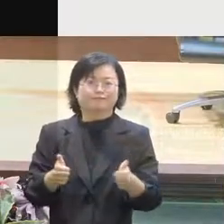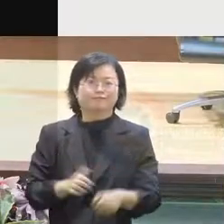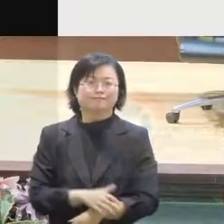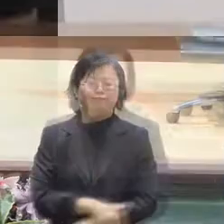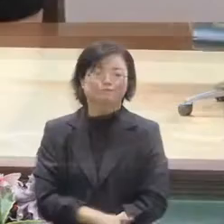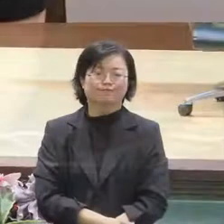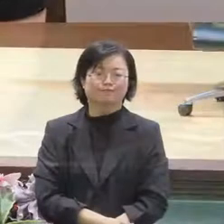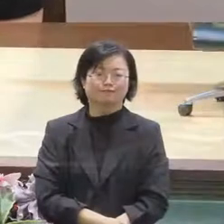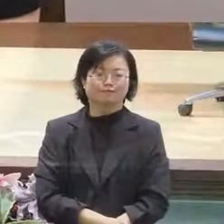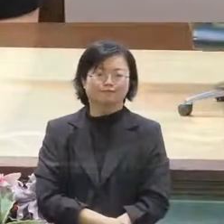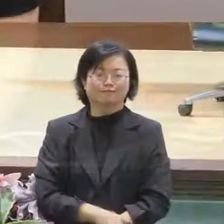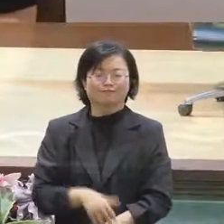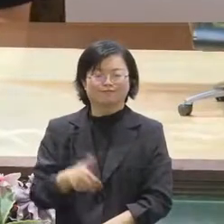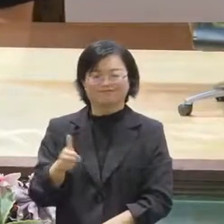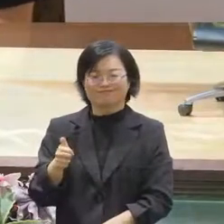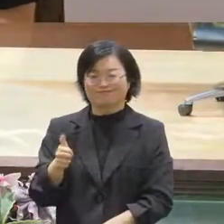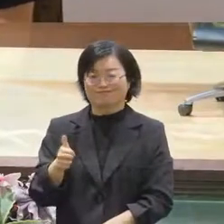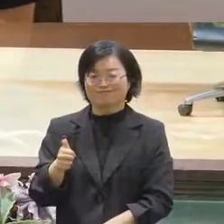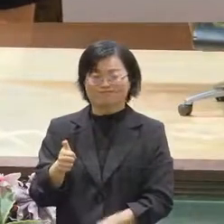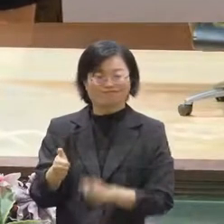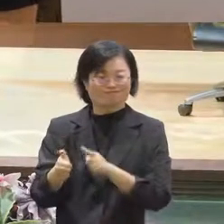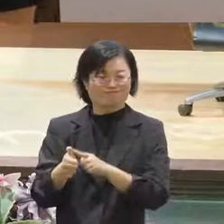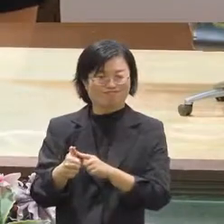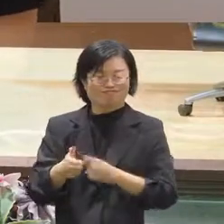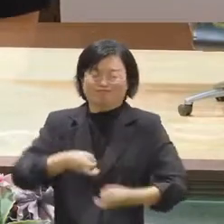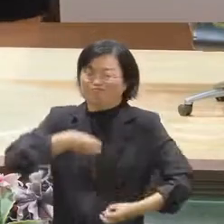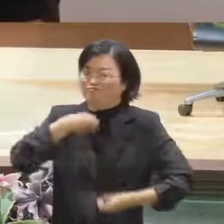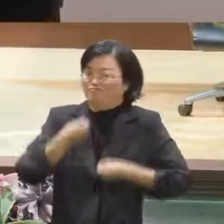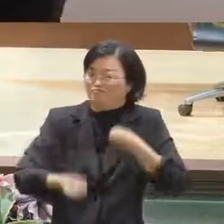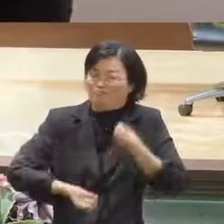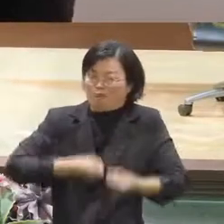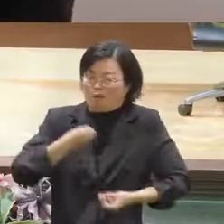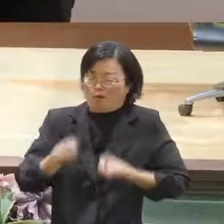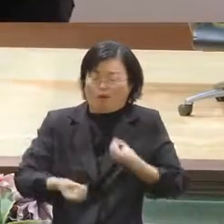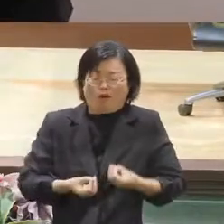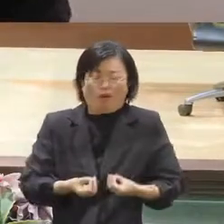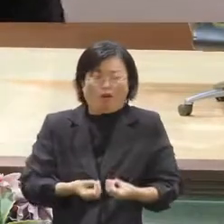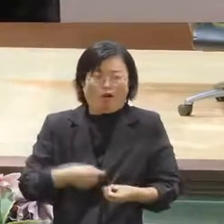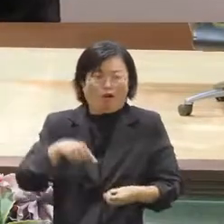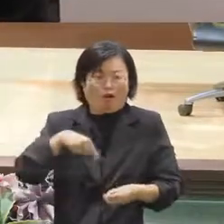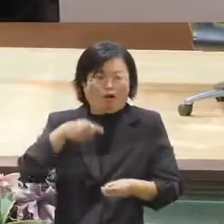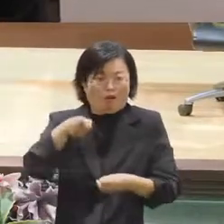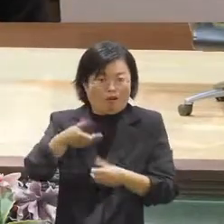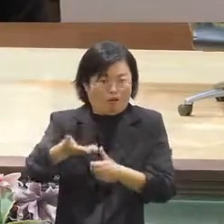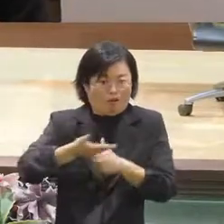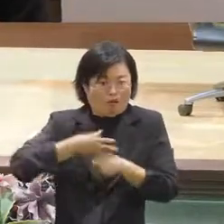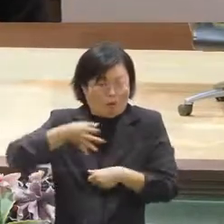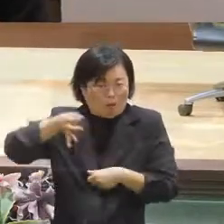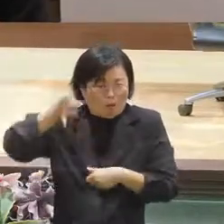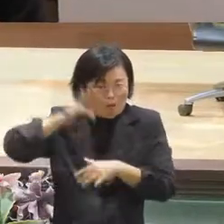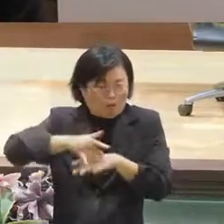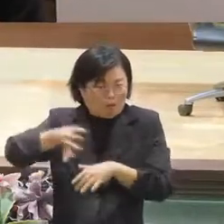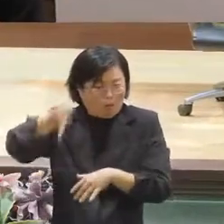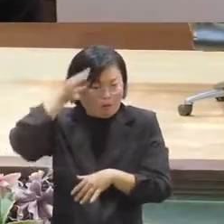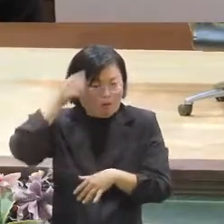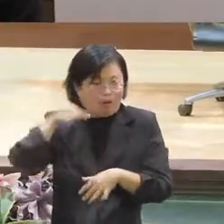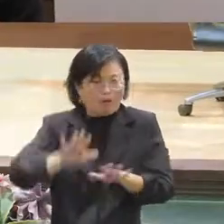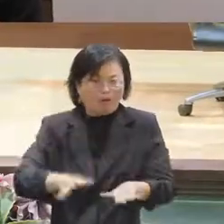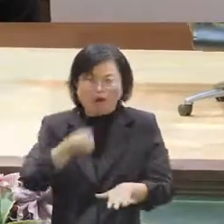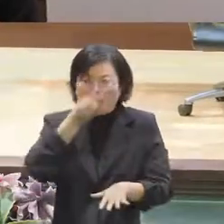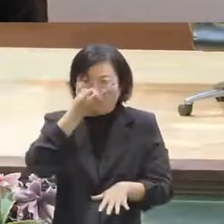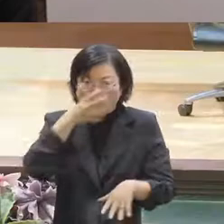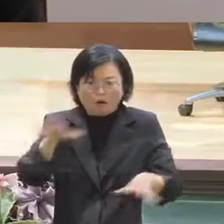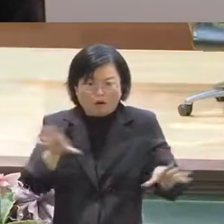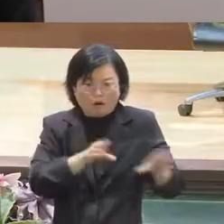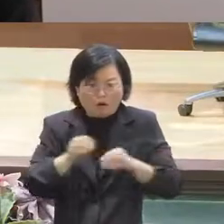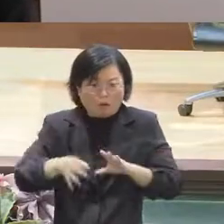好，我们谢谢 Benjamin 精彩的分享，那我们也更了解说原来香港现在就是开放资料的现